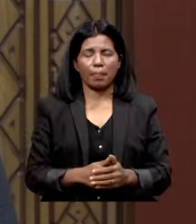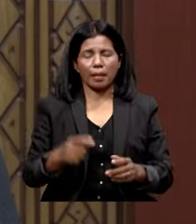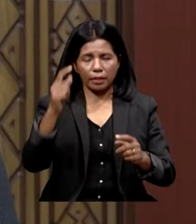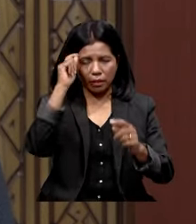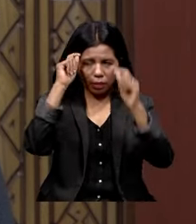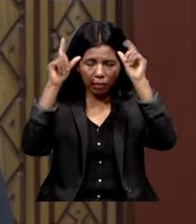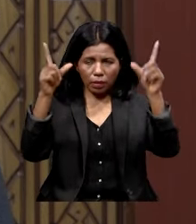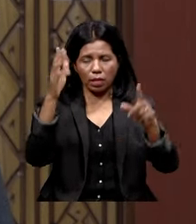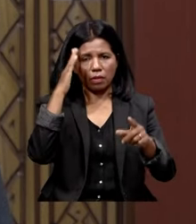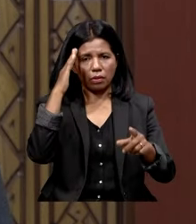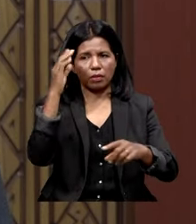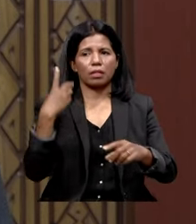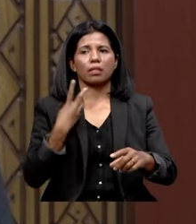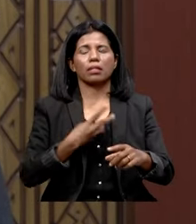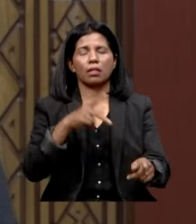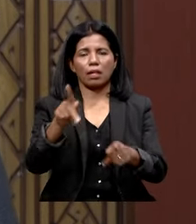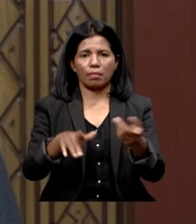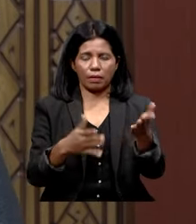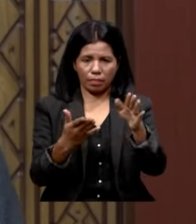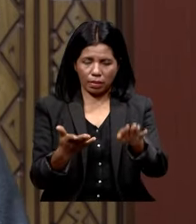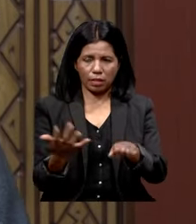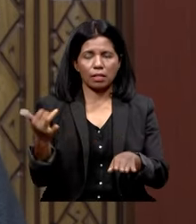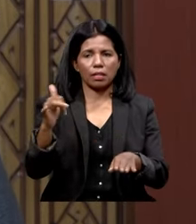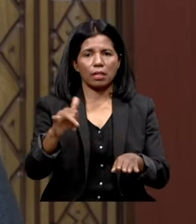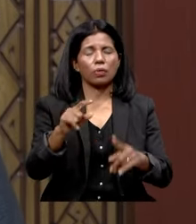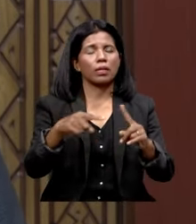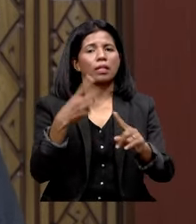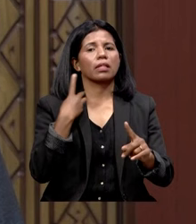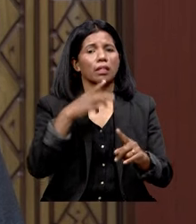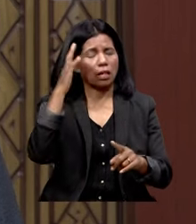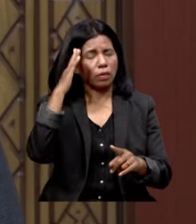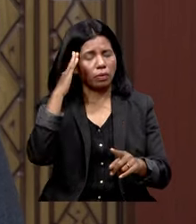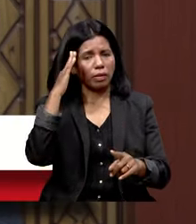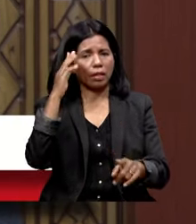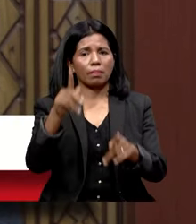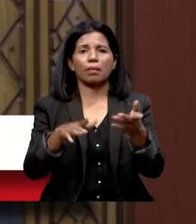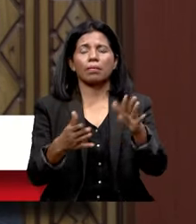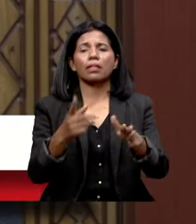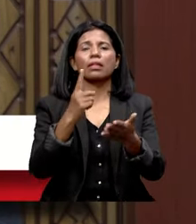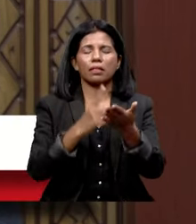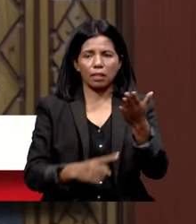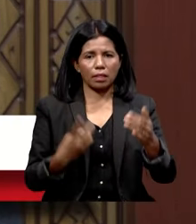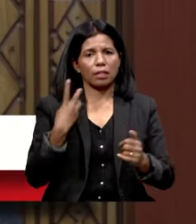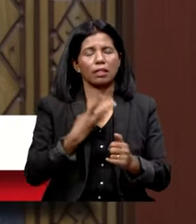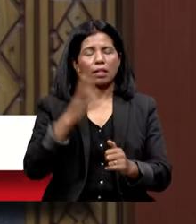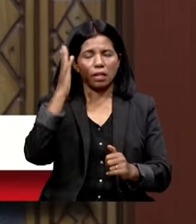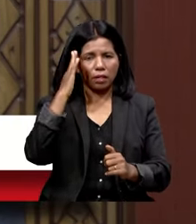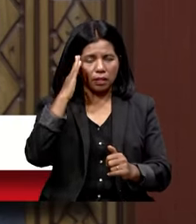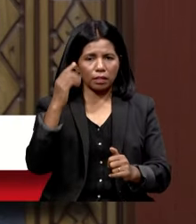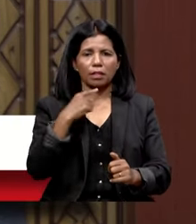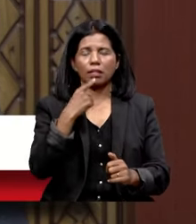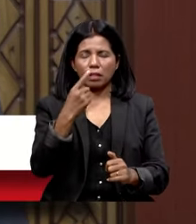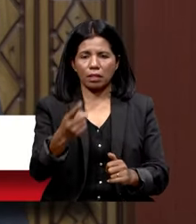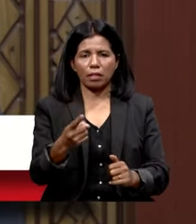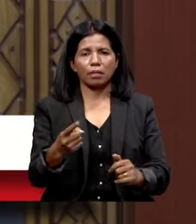Hanoi liu kona ba itane Matebian Sira. Mai be ko herita Hanoi Matebian, mai psaida. Ate bian tanoin kita halu kata